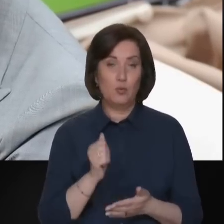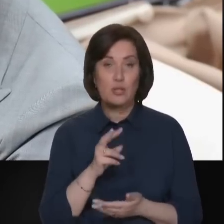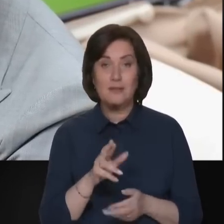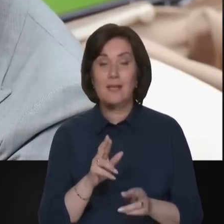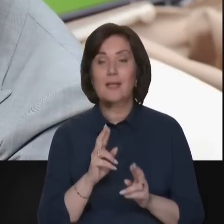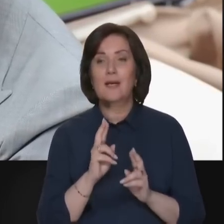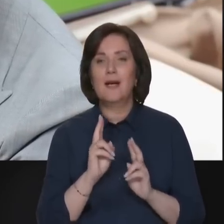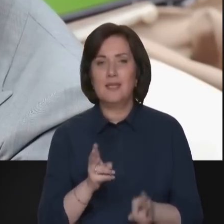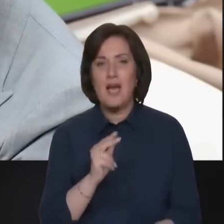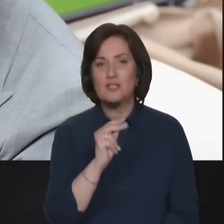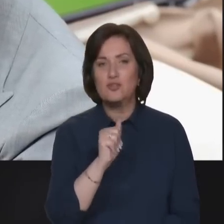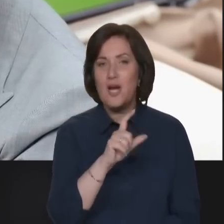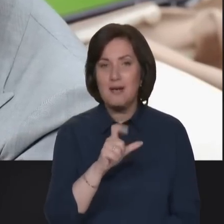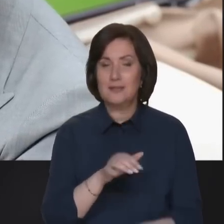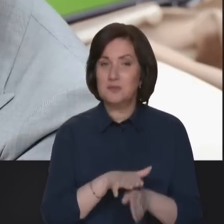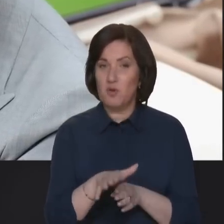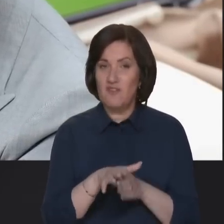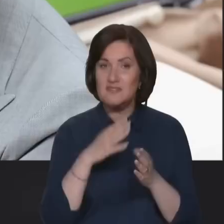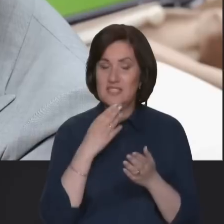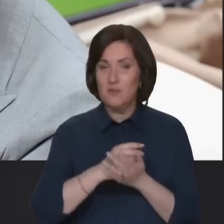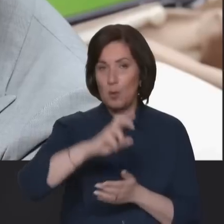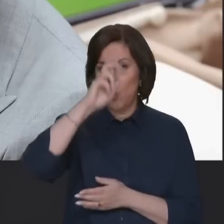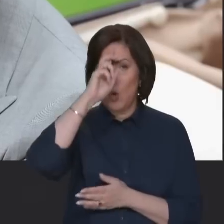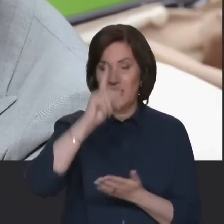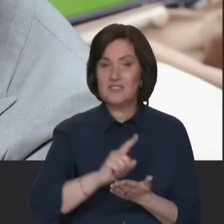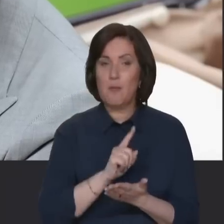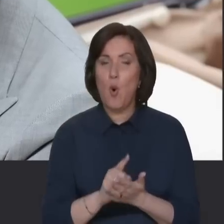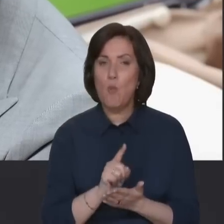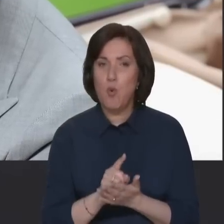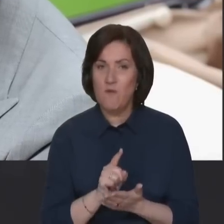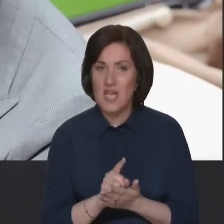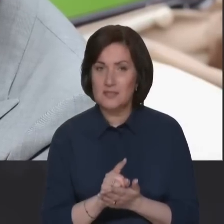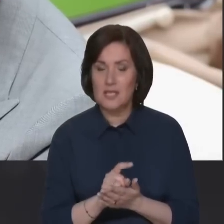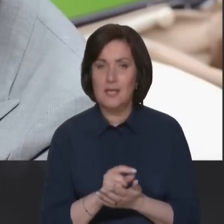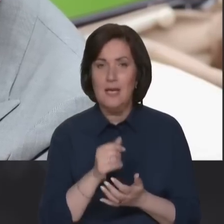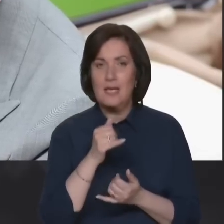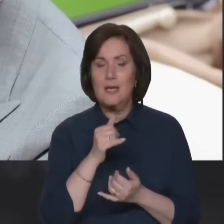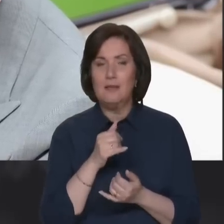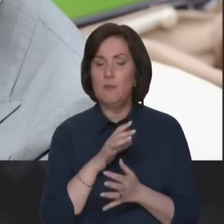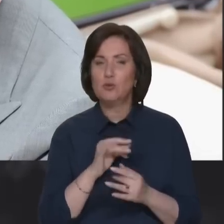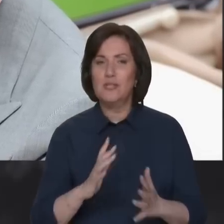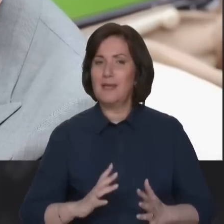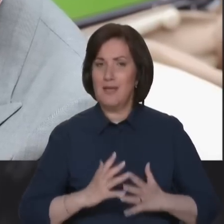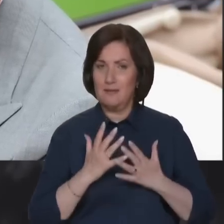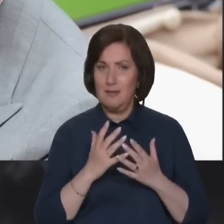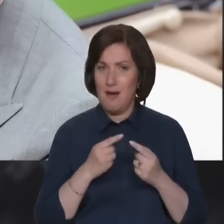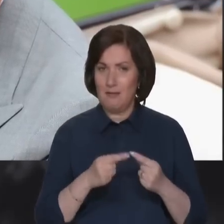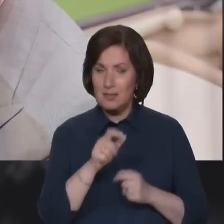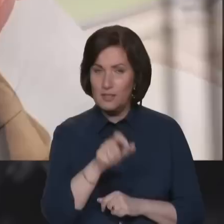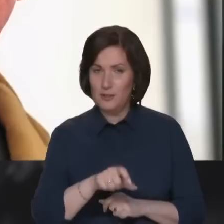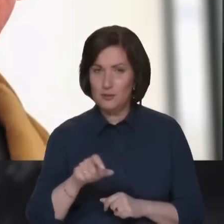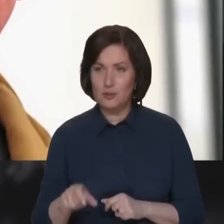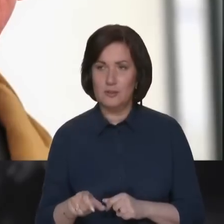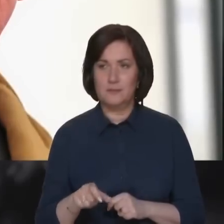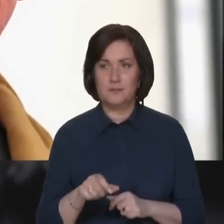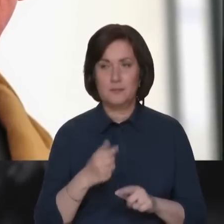як Чарльз справлявся із своїми королівськими обов'язками, не може не надихати інших. І